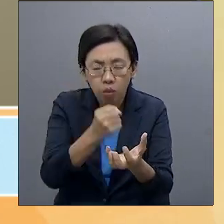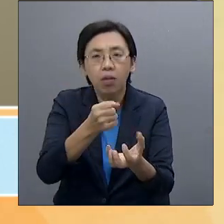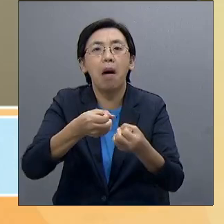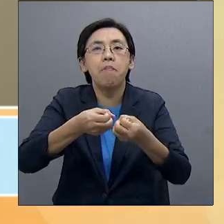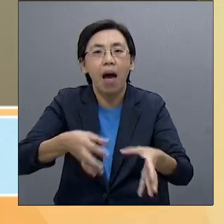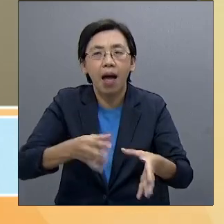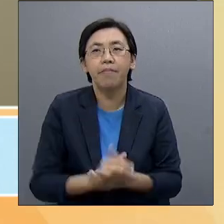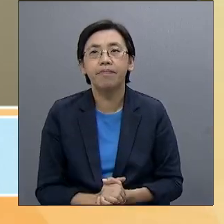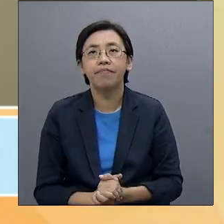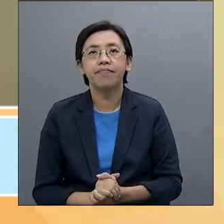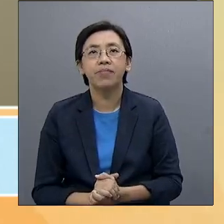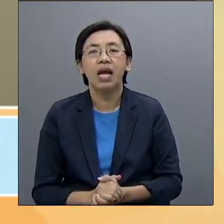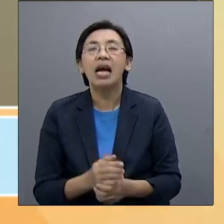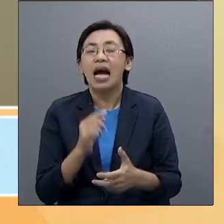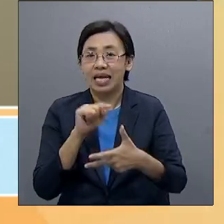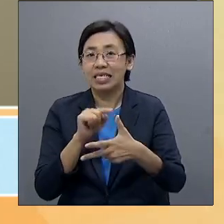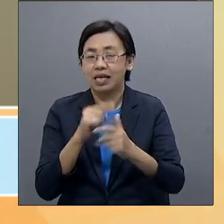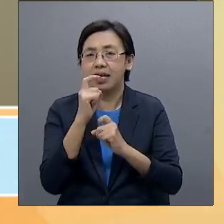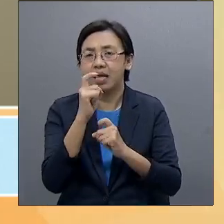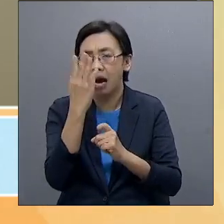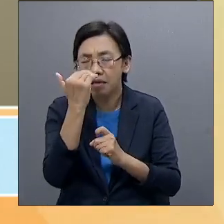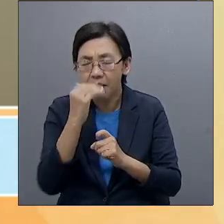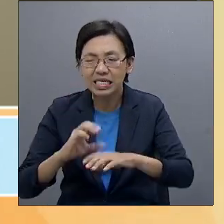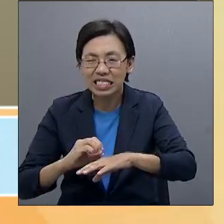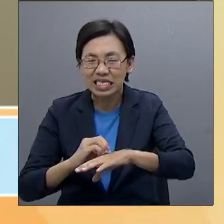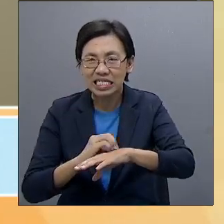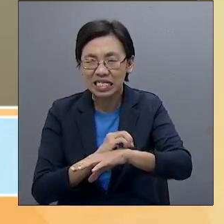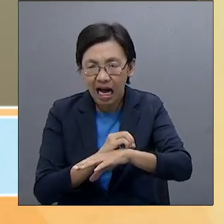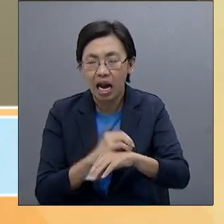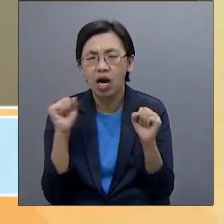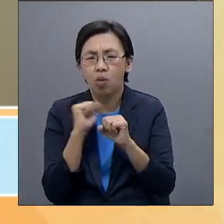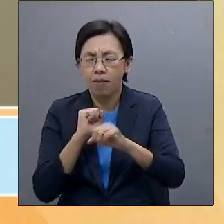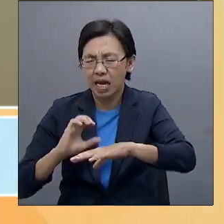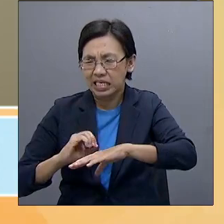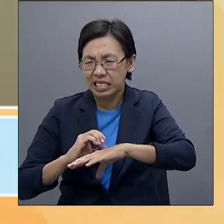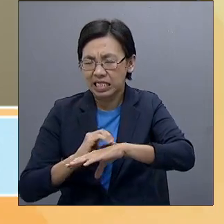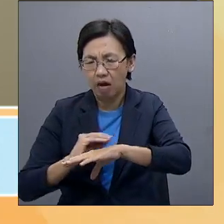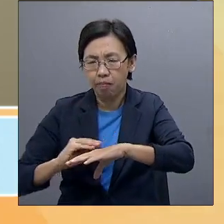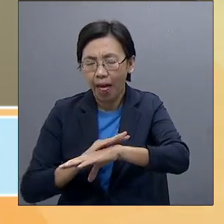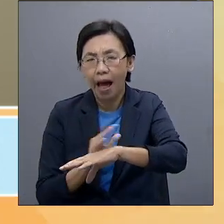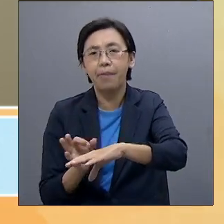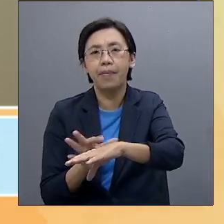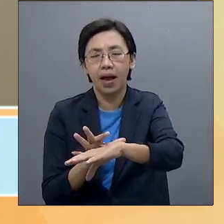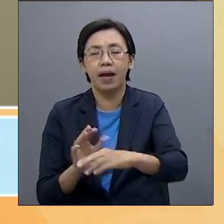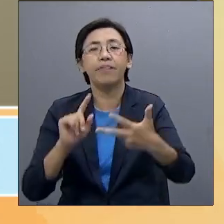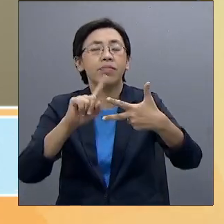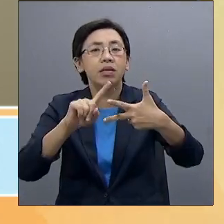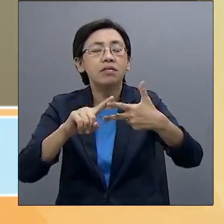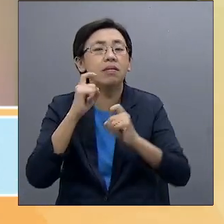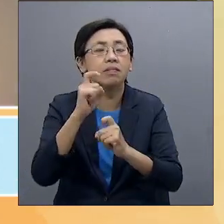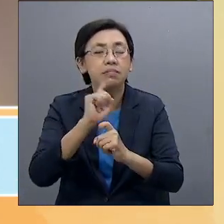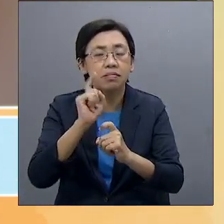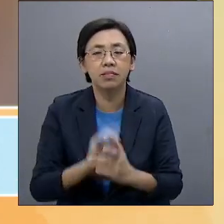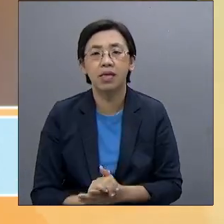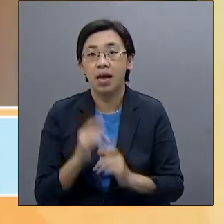1คือเรื่องของความอันตรายจากการที่มันกัด ครับ ความเย็นนะครับอันที่2เนี่ยไนโตรเจนมีอันตรายจากการ